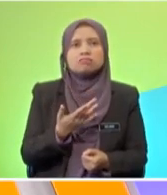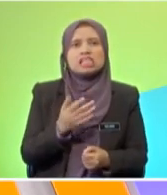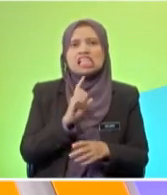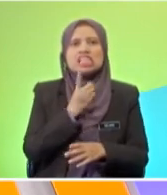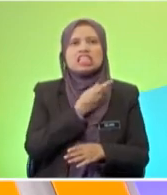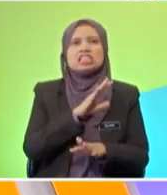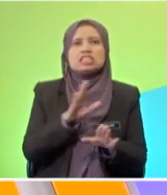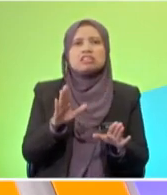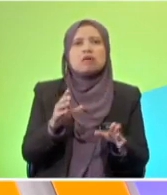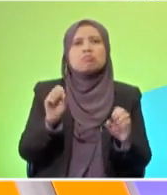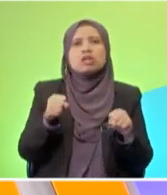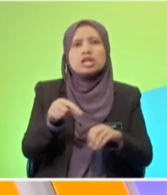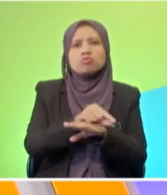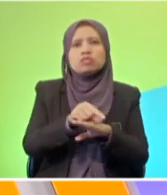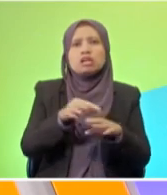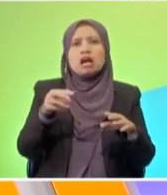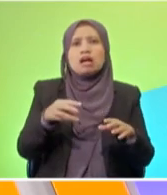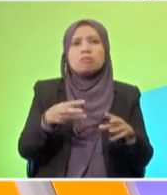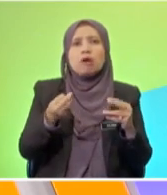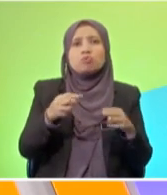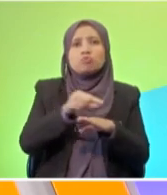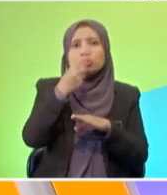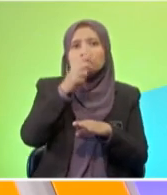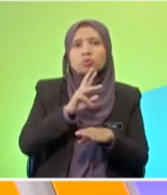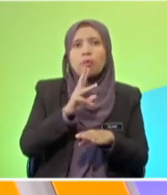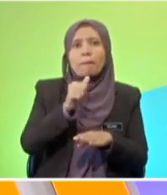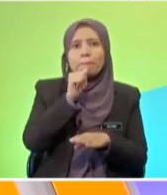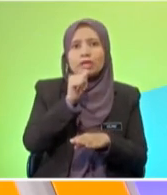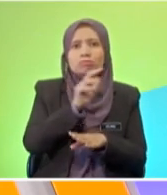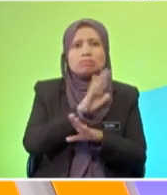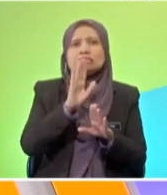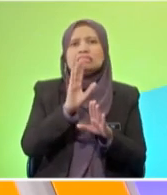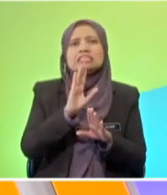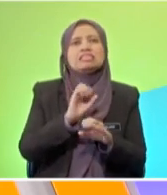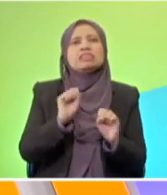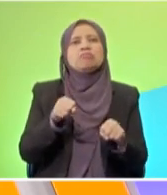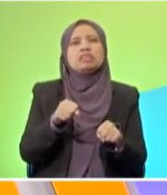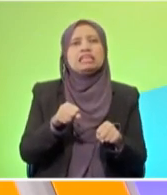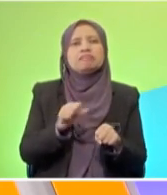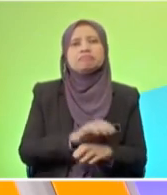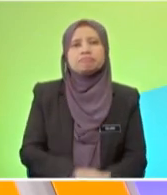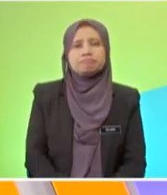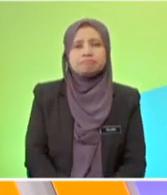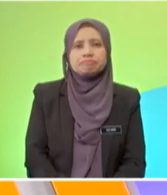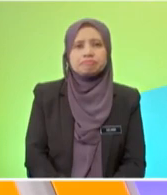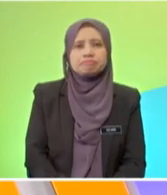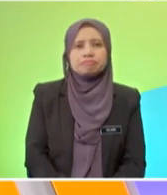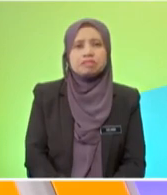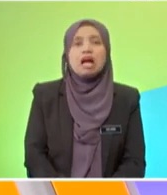nak pergi masak air tersebut kalau kita masak pun Ai itu tak akan berubah lah rasa ini